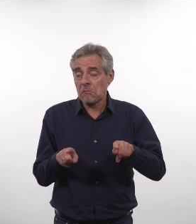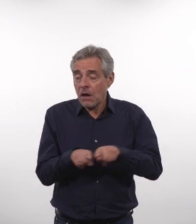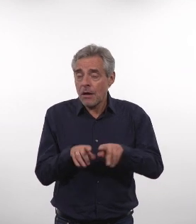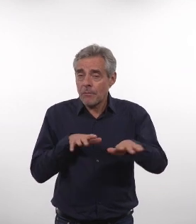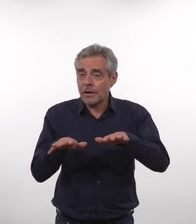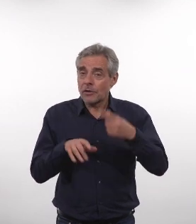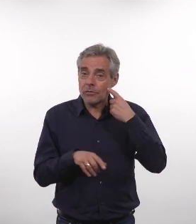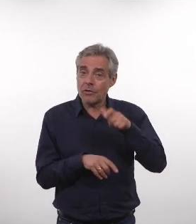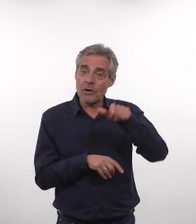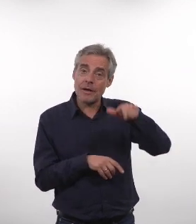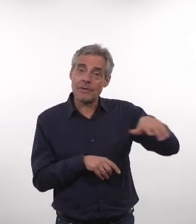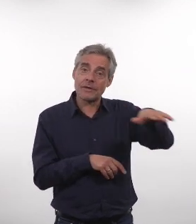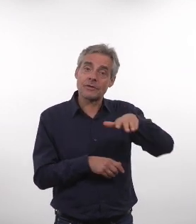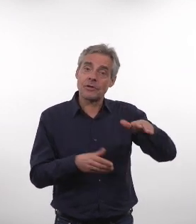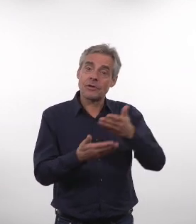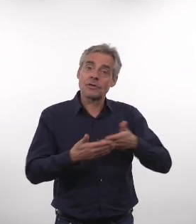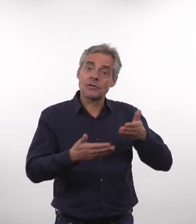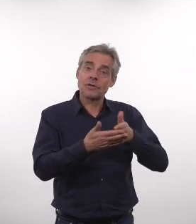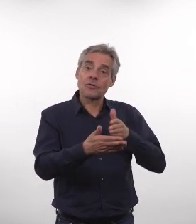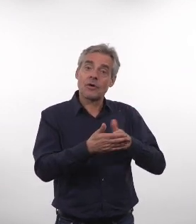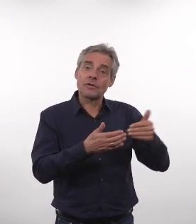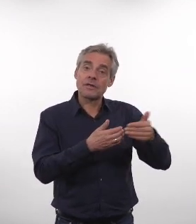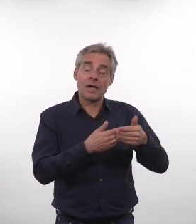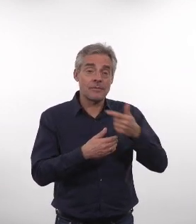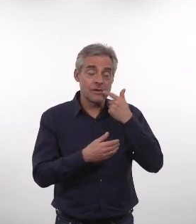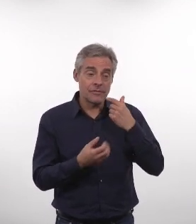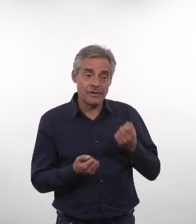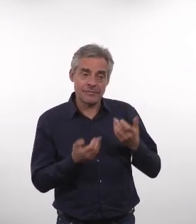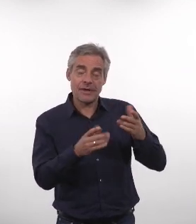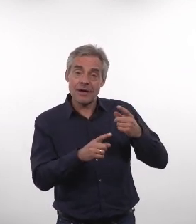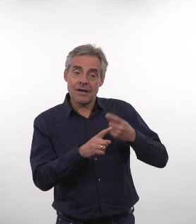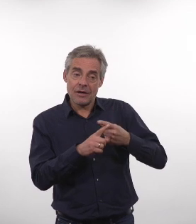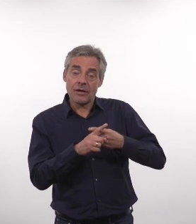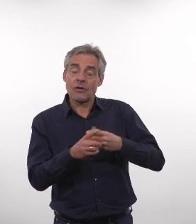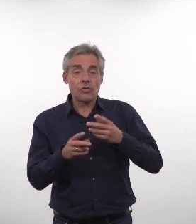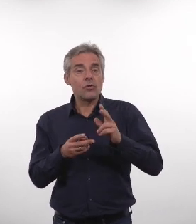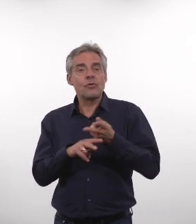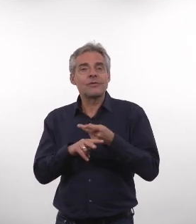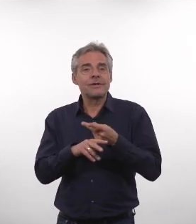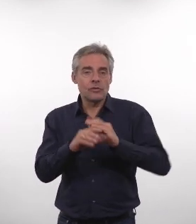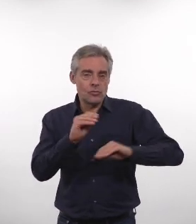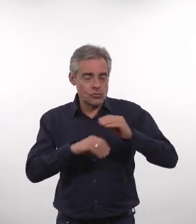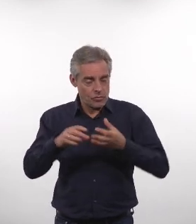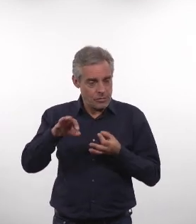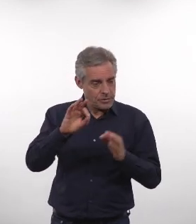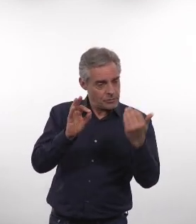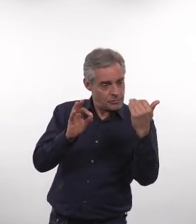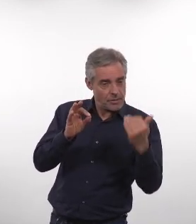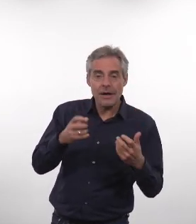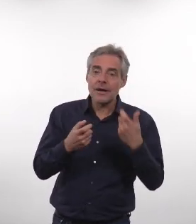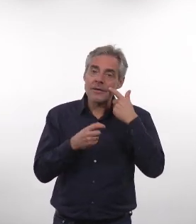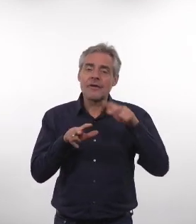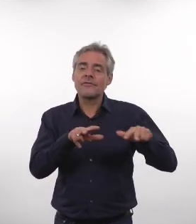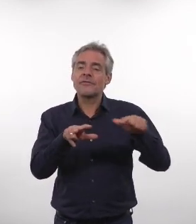les personnes en situation de handicap. Donc, en fait, on va vraiment utiliser les outils du soin. Donc là, ce qu'on voyait sur la